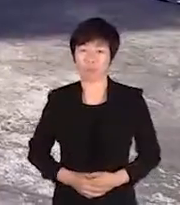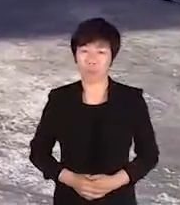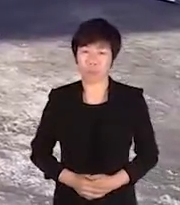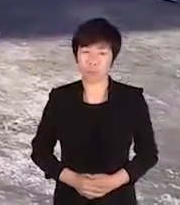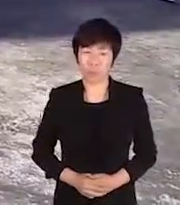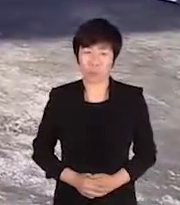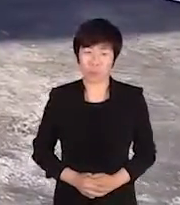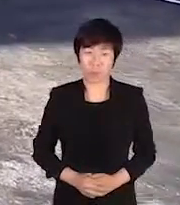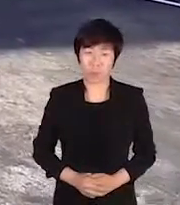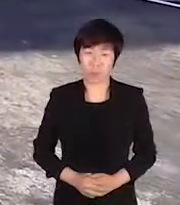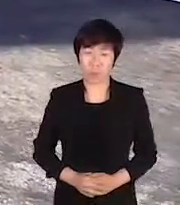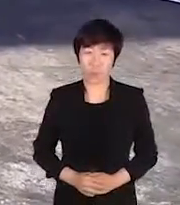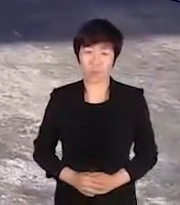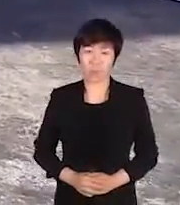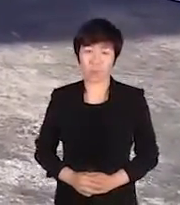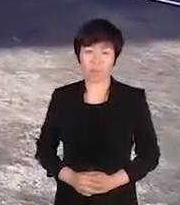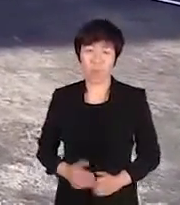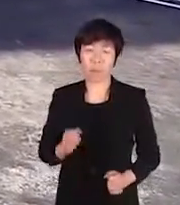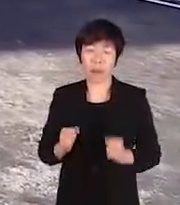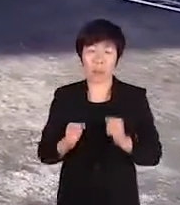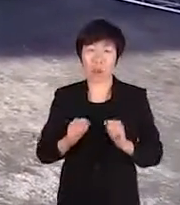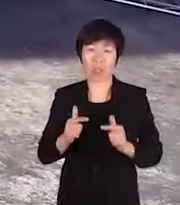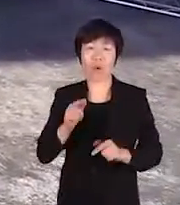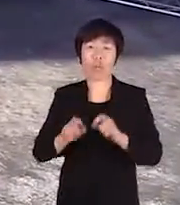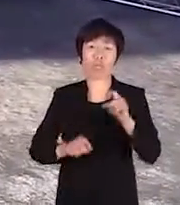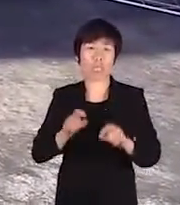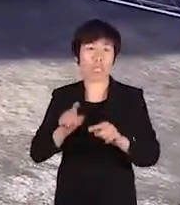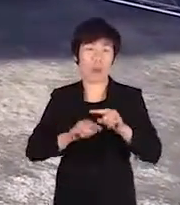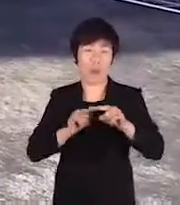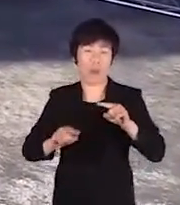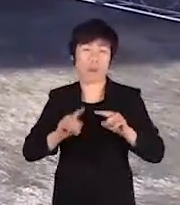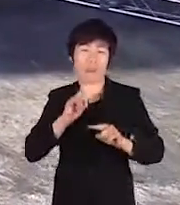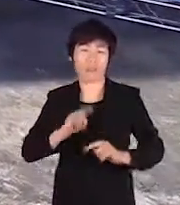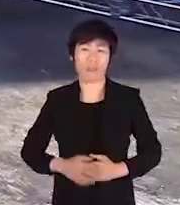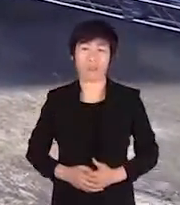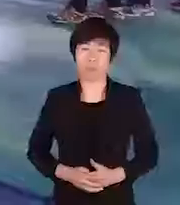가보시죠. 마라톤 아니야, 걷기 대회.